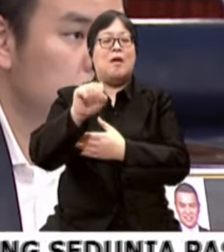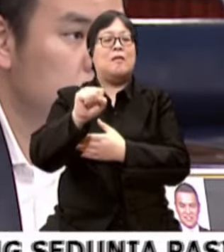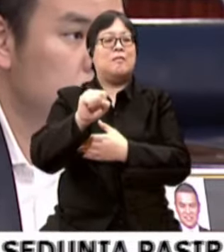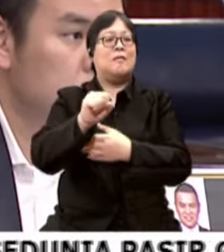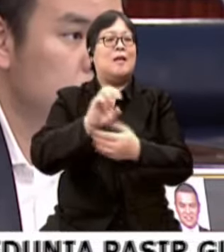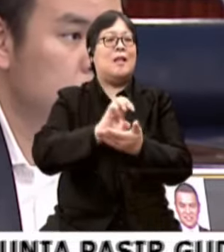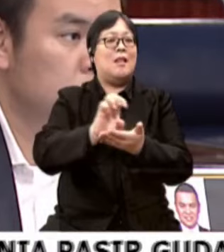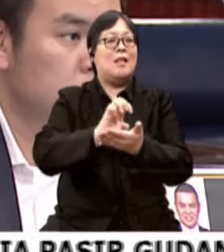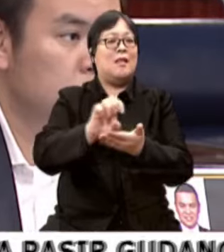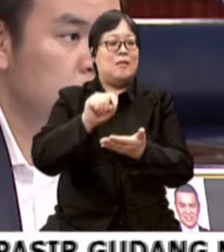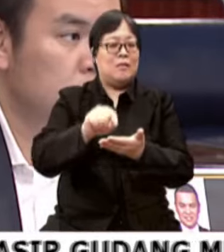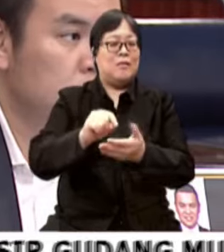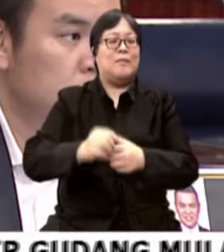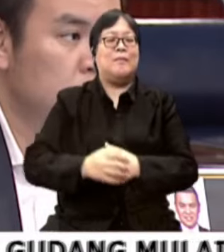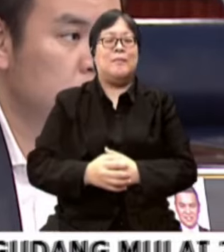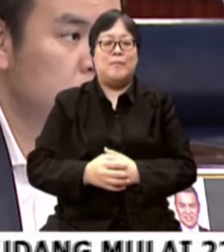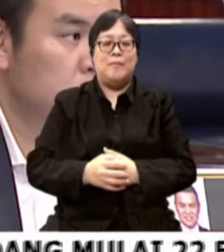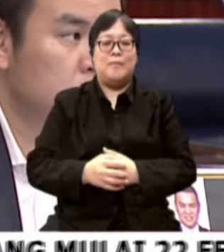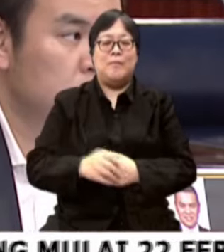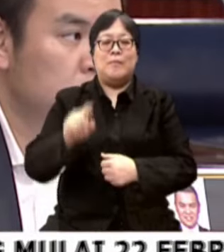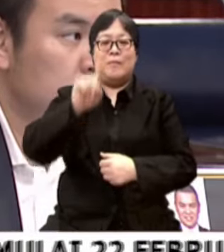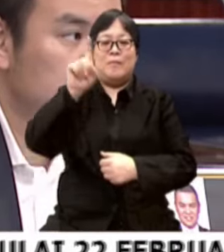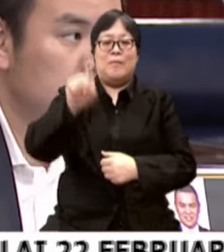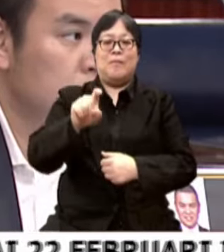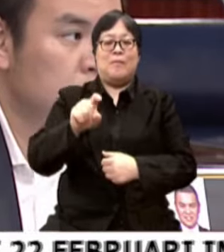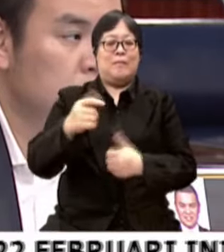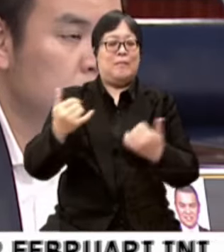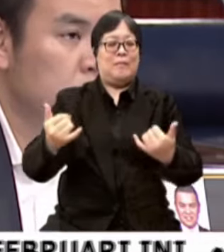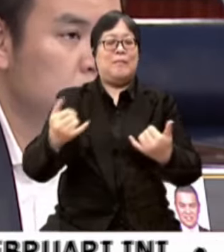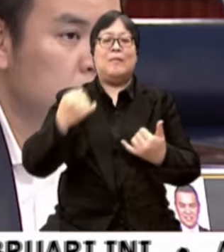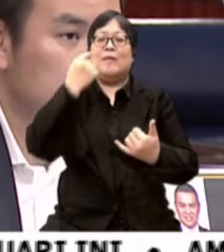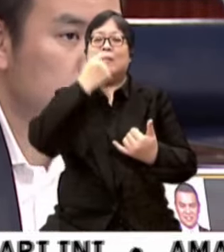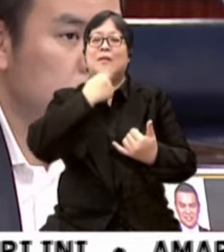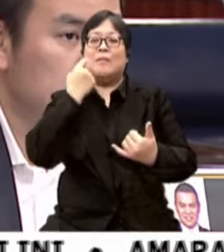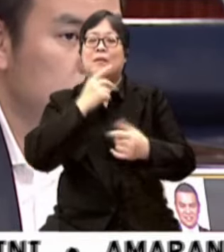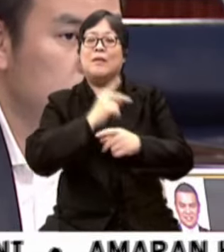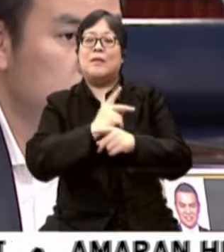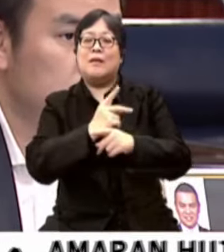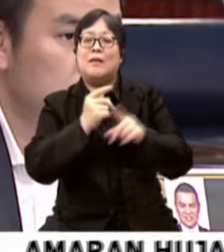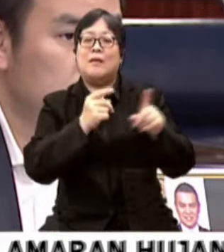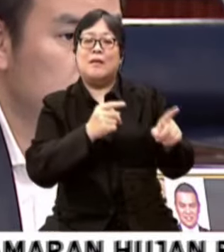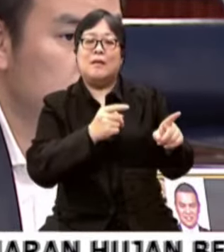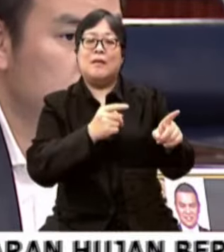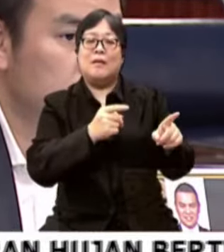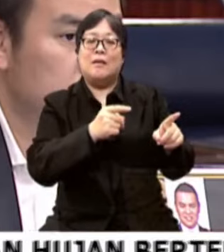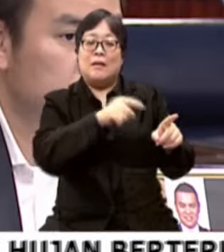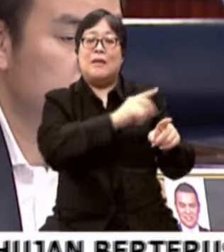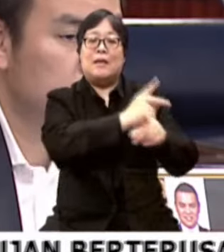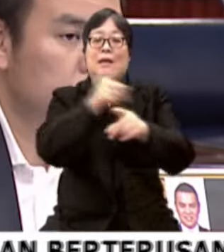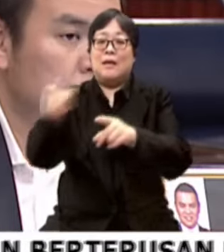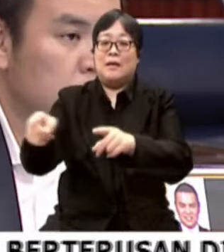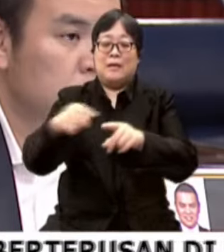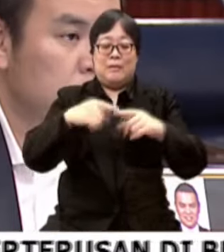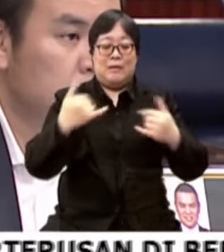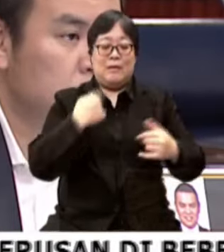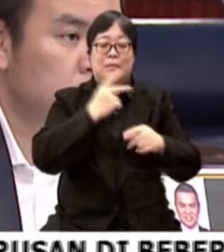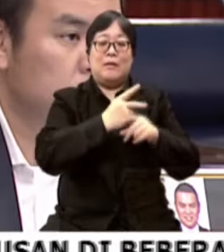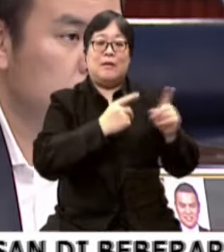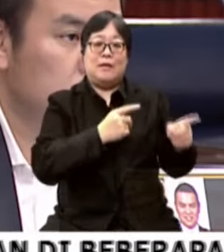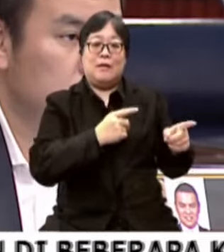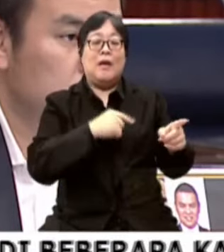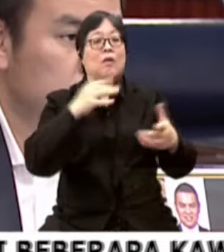bagi penjaga soalan induknya adalah siapa akan jago mereka yang jago dan bagaimana kita akan